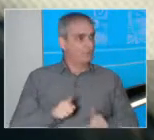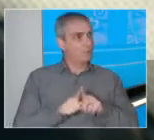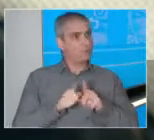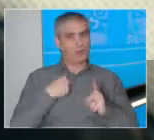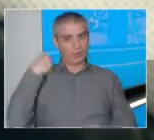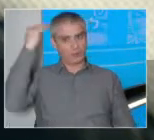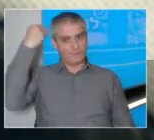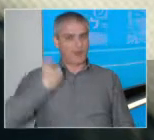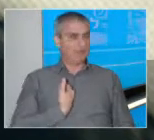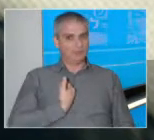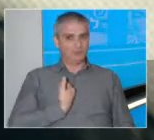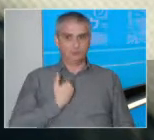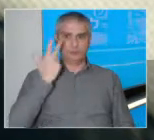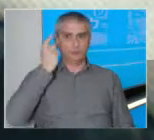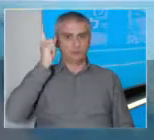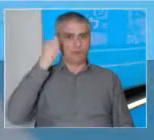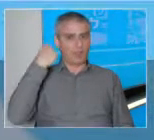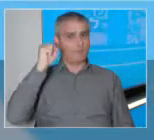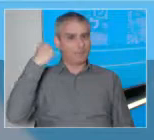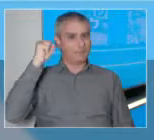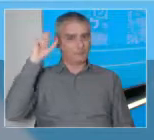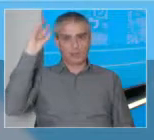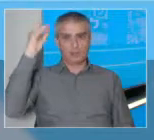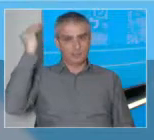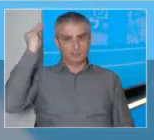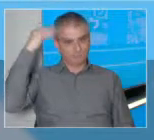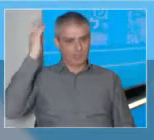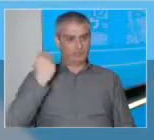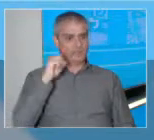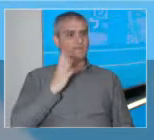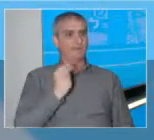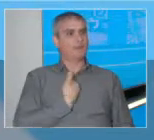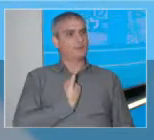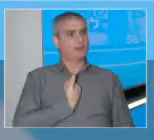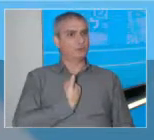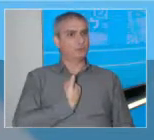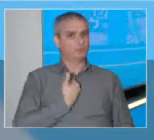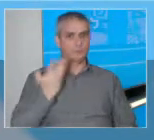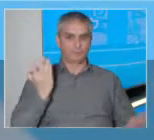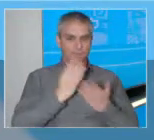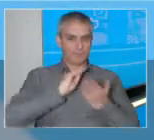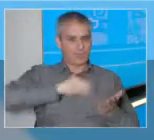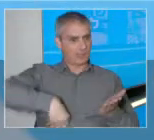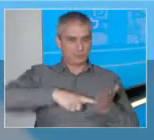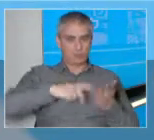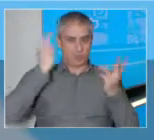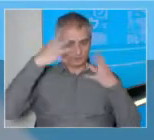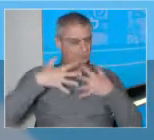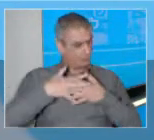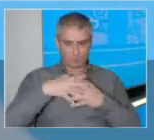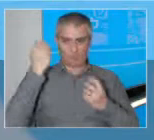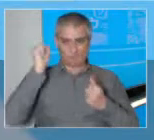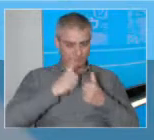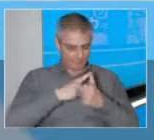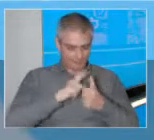שאנחנו פלסטינים. 30 שנה מפרים את ההסכמים עם הפלסטינים, עכשיו מפרים גם איתנו. חתמו הסכם על קואליציוני, לא